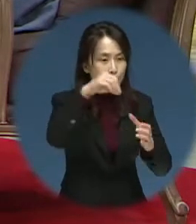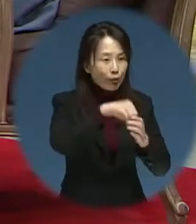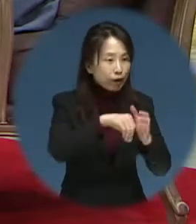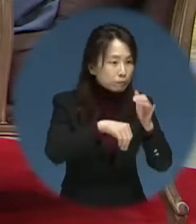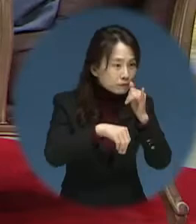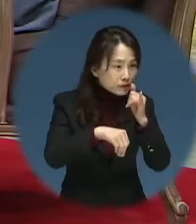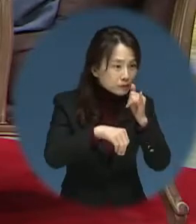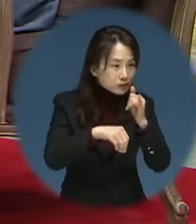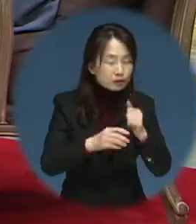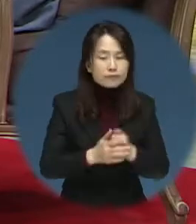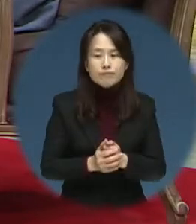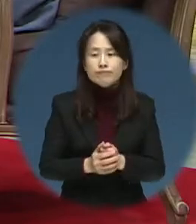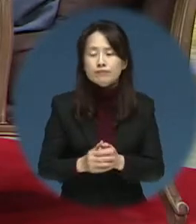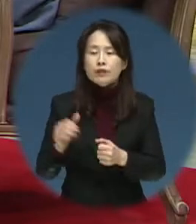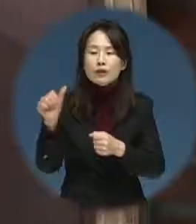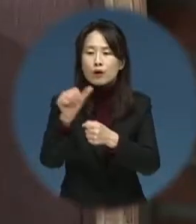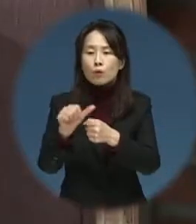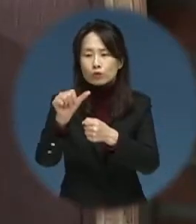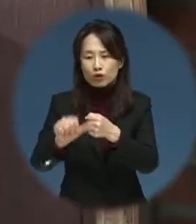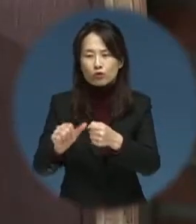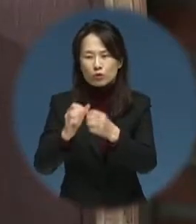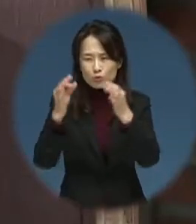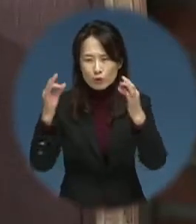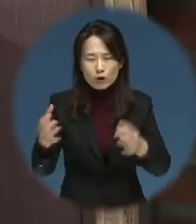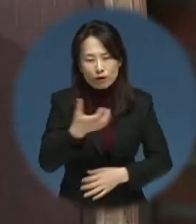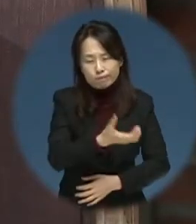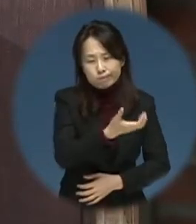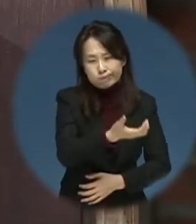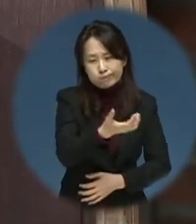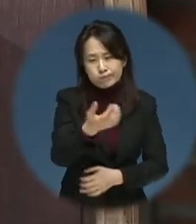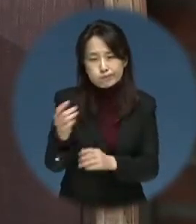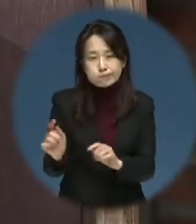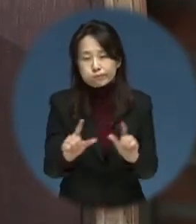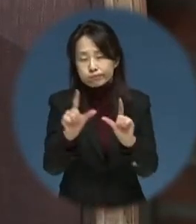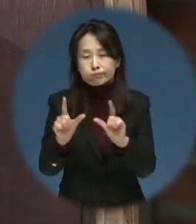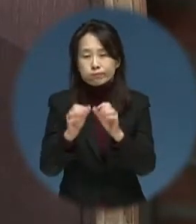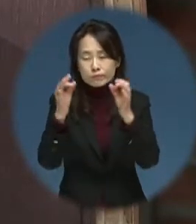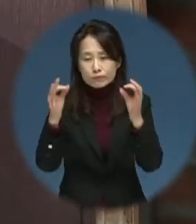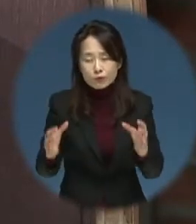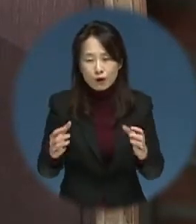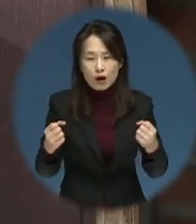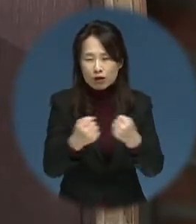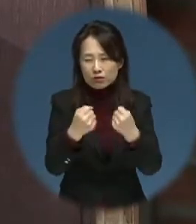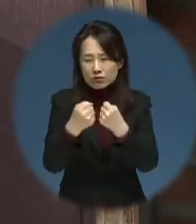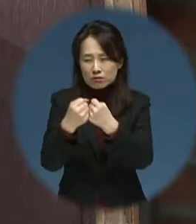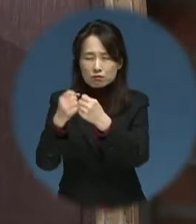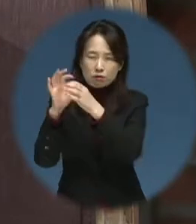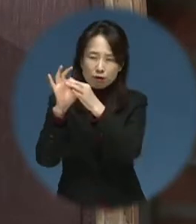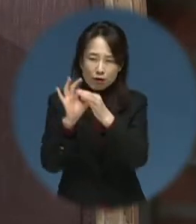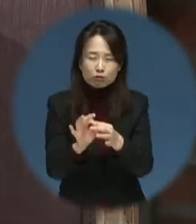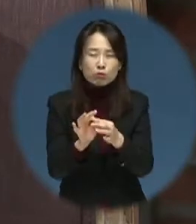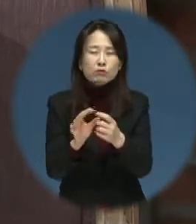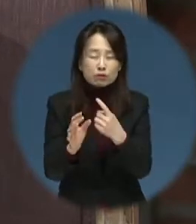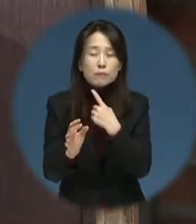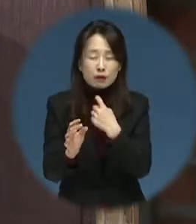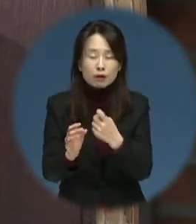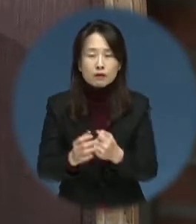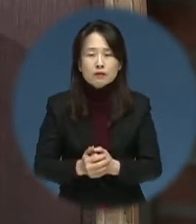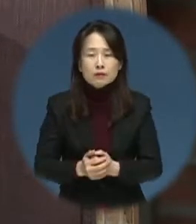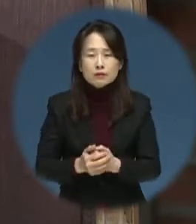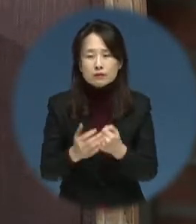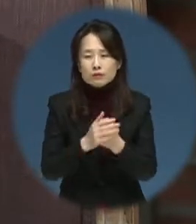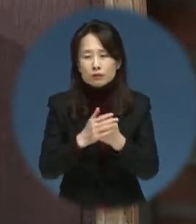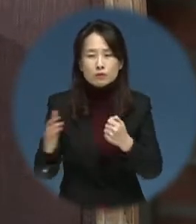그렇습니다. 뭐 끊임없이 5000년 동안 유목생활에서 뭐 전쟁과 갈등이 잠시도 없을 때가 없었죠. 그래서 그